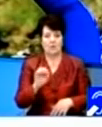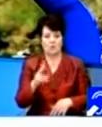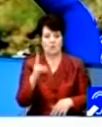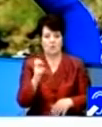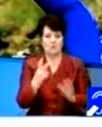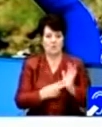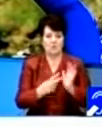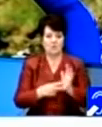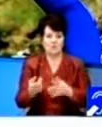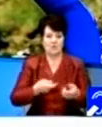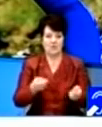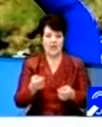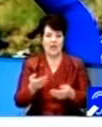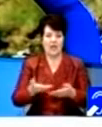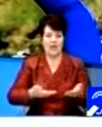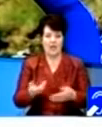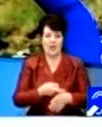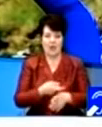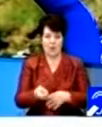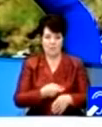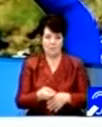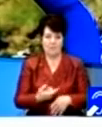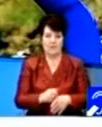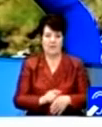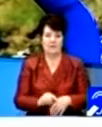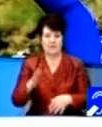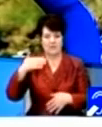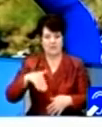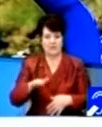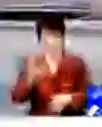de kilometri, echivalentul Champions League-ului în alergarea montana.